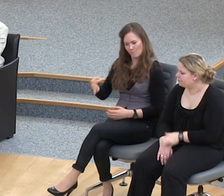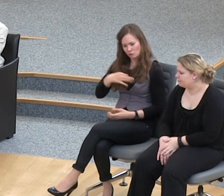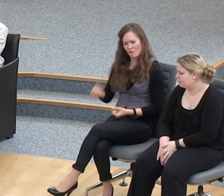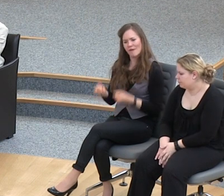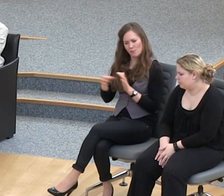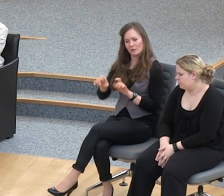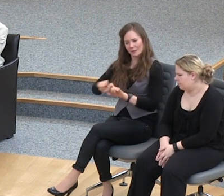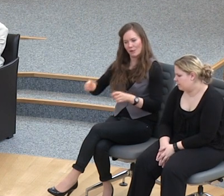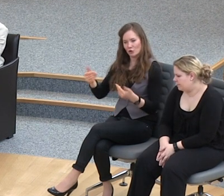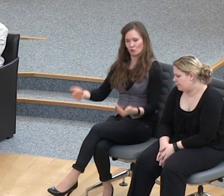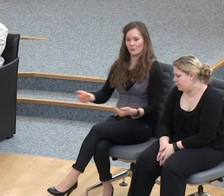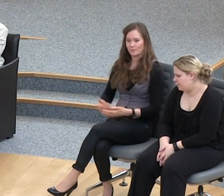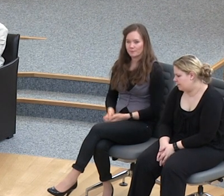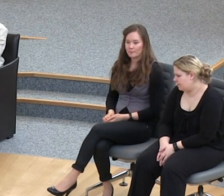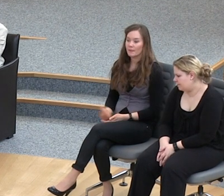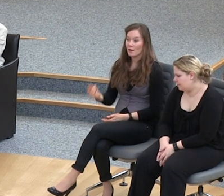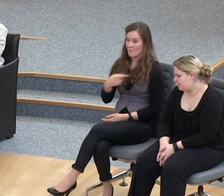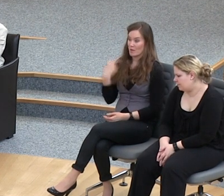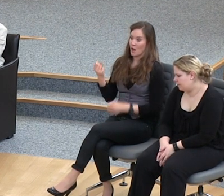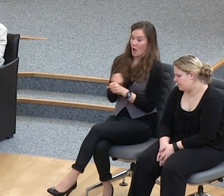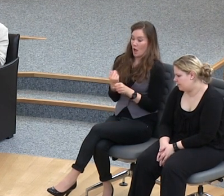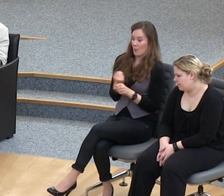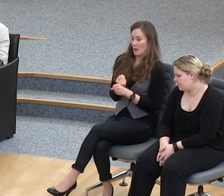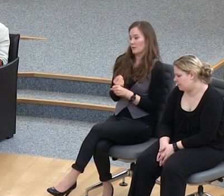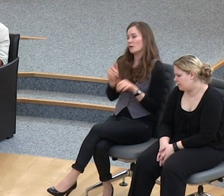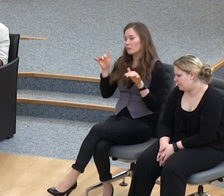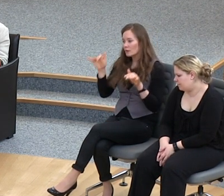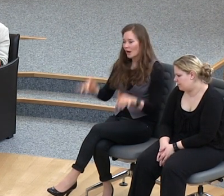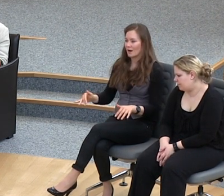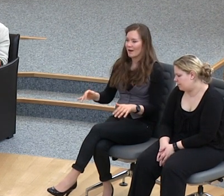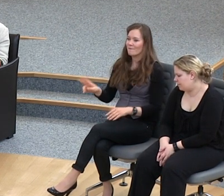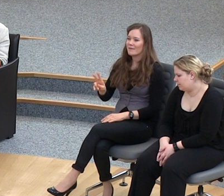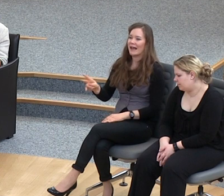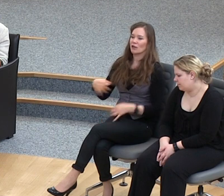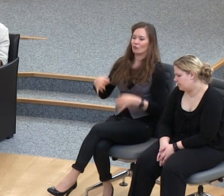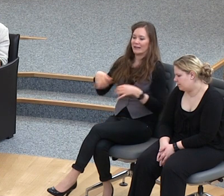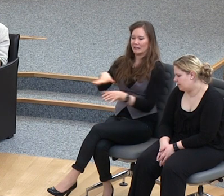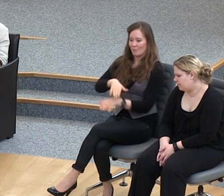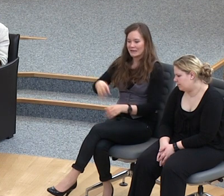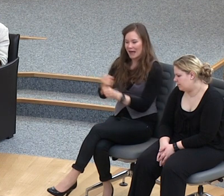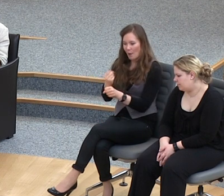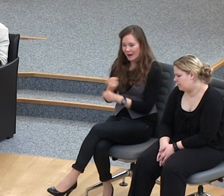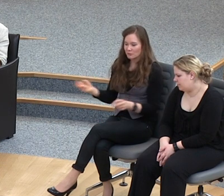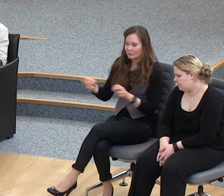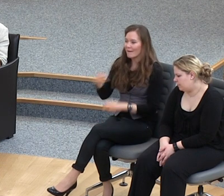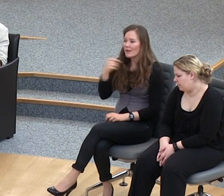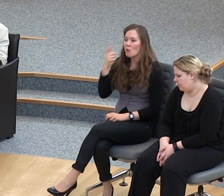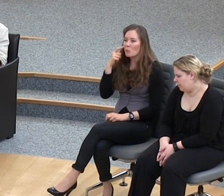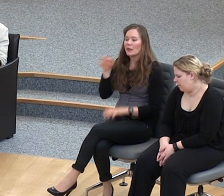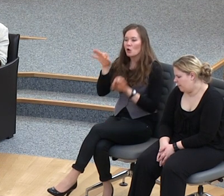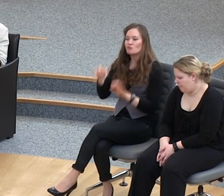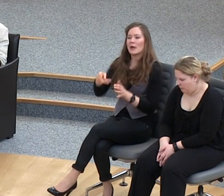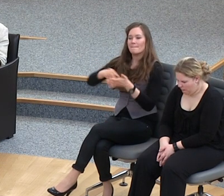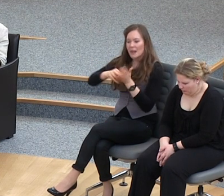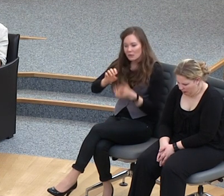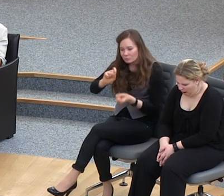Schwerpunktthema. Und wir arbeiten mit allen aus dem Gesundheitswesen daran, dass wir tatsächlich einen guten Plan hinkriegen,